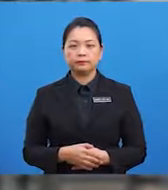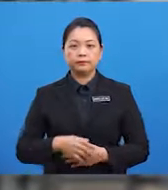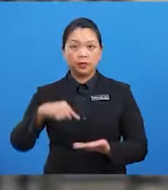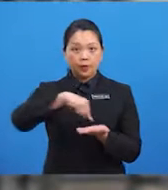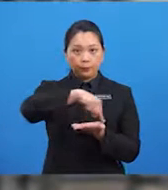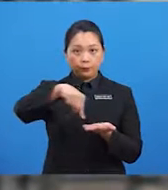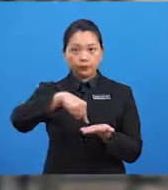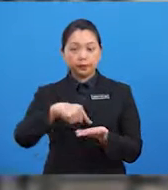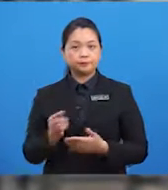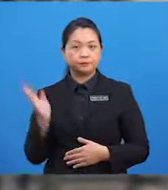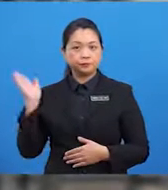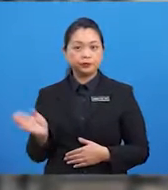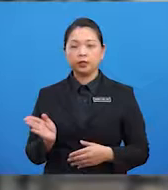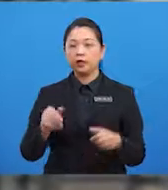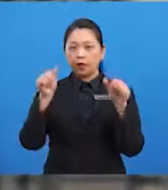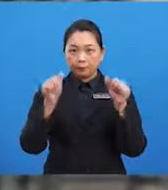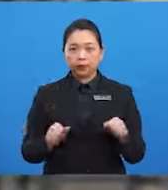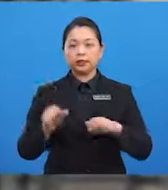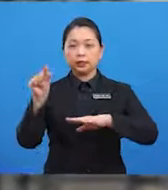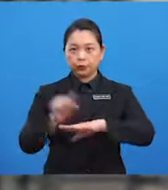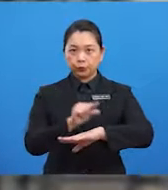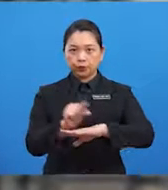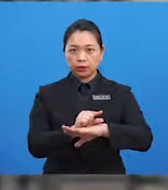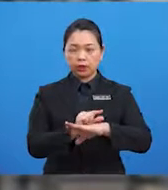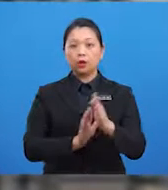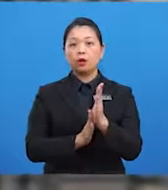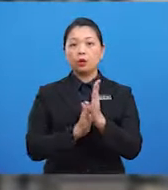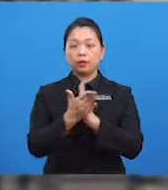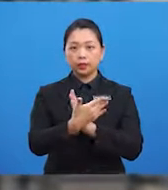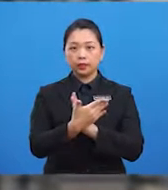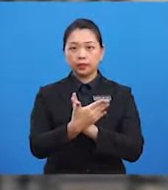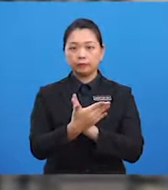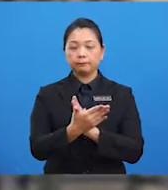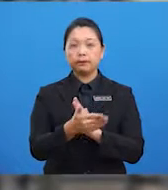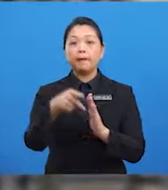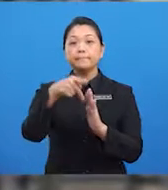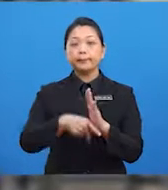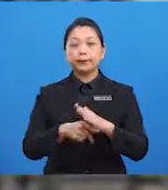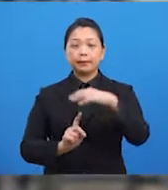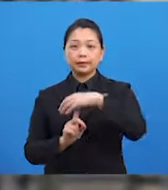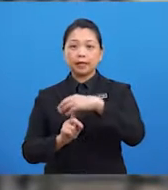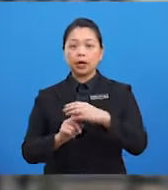Model ini boleh digunakan oleh pemasar untuk memahami